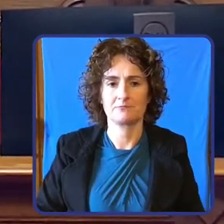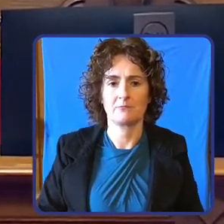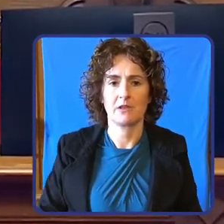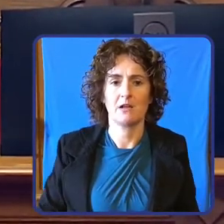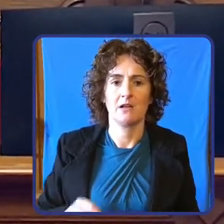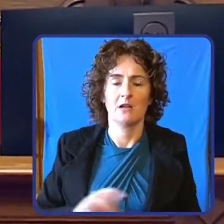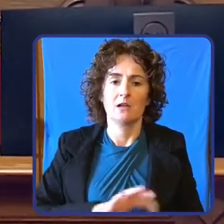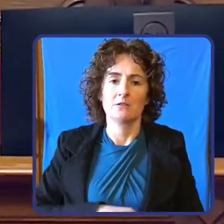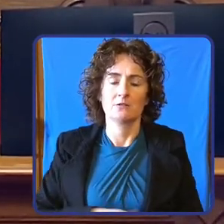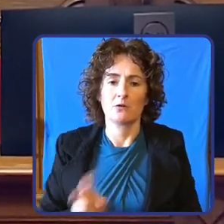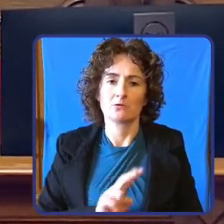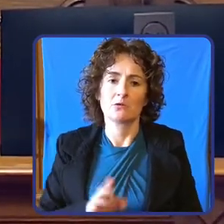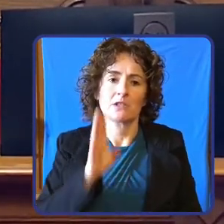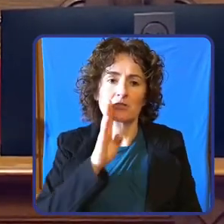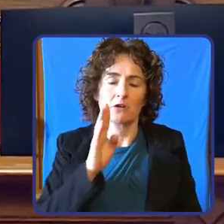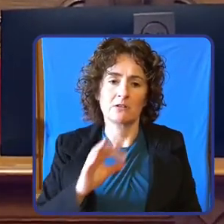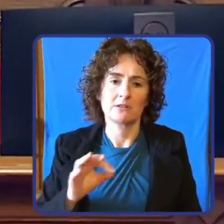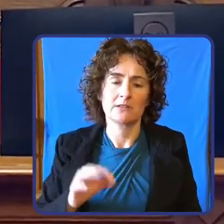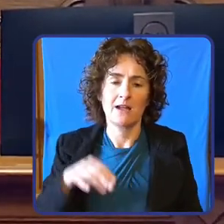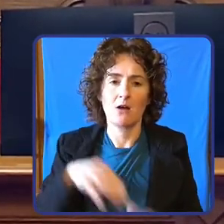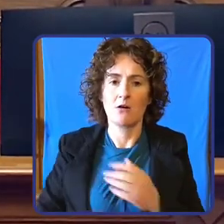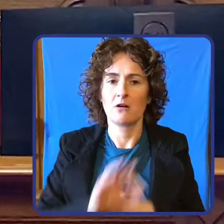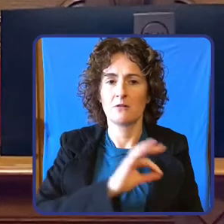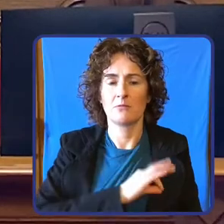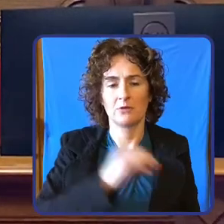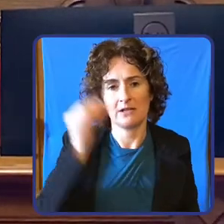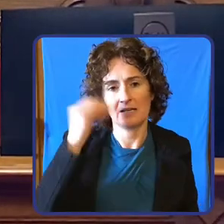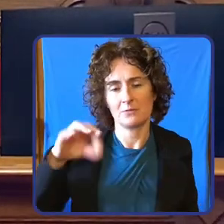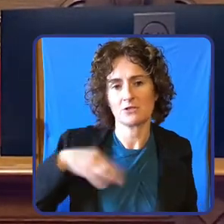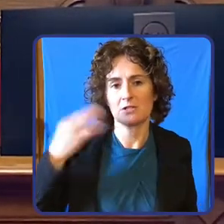Dr. Kis Andrea, alpolgármester asszony, parancsolja.